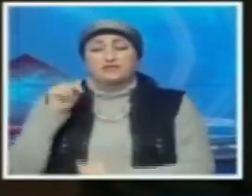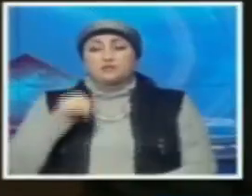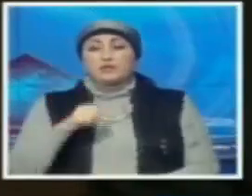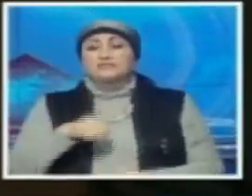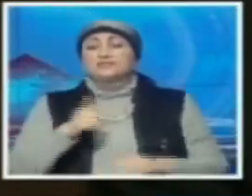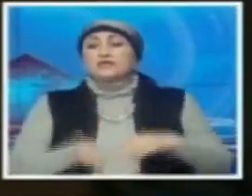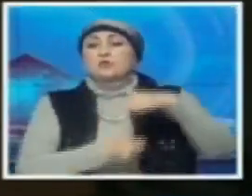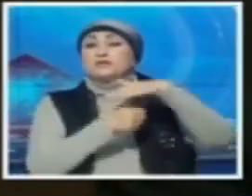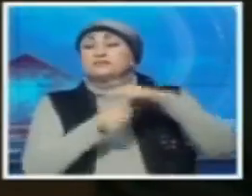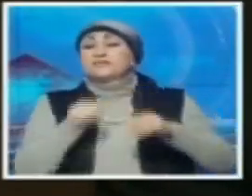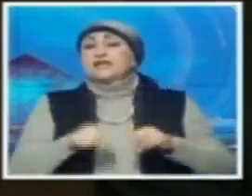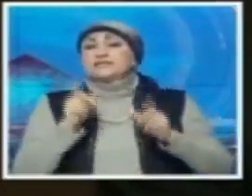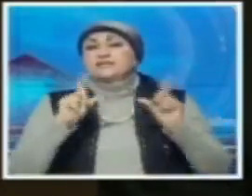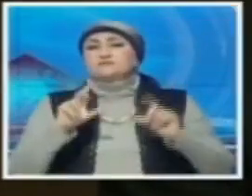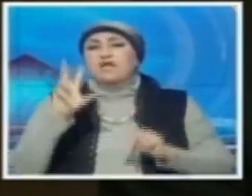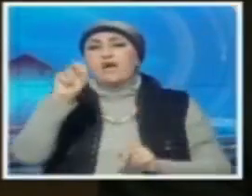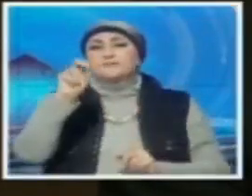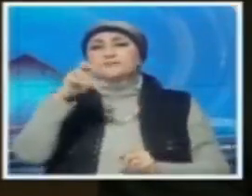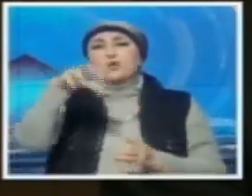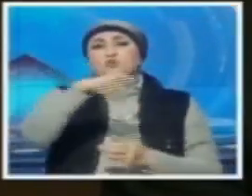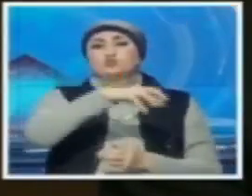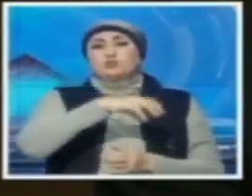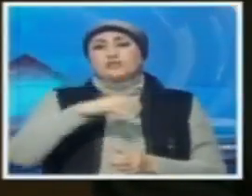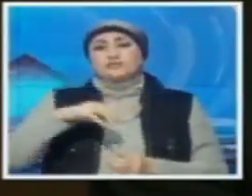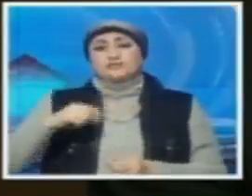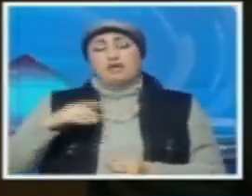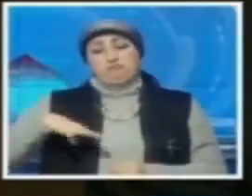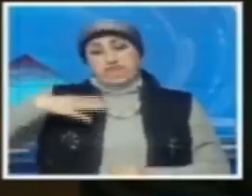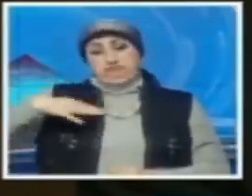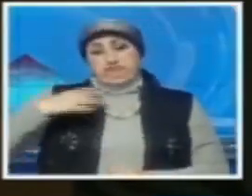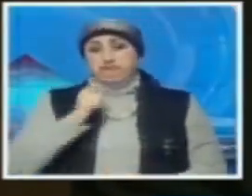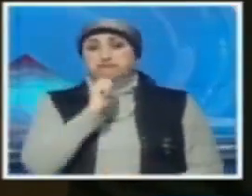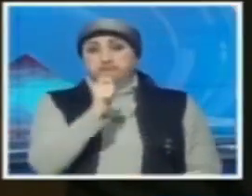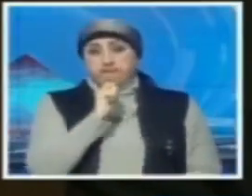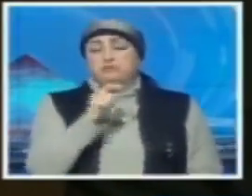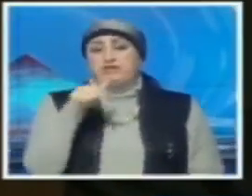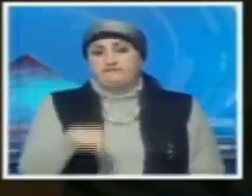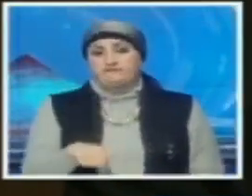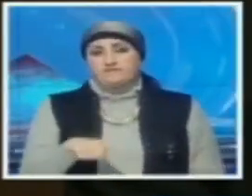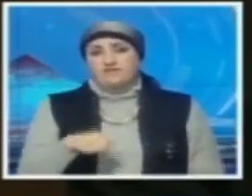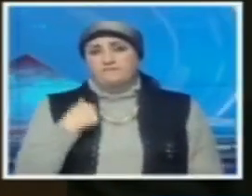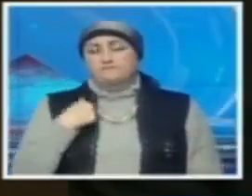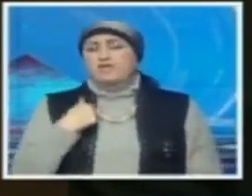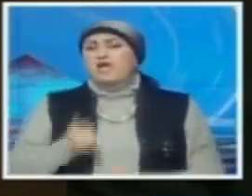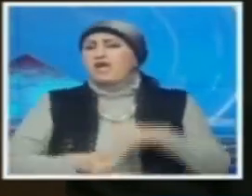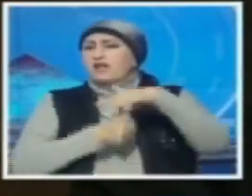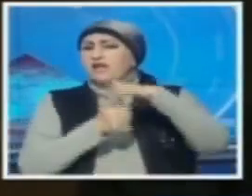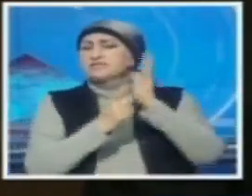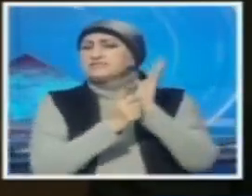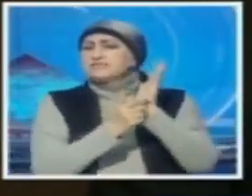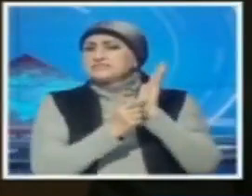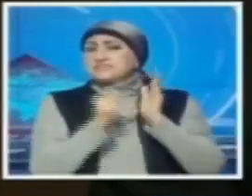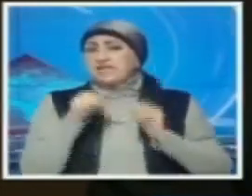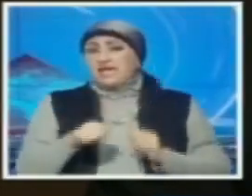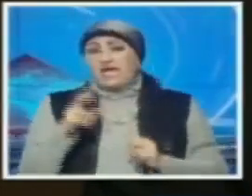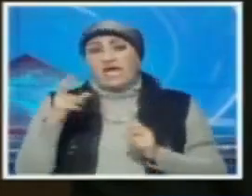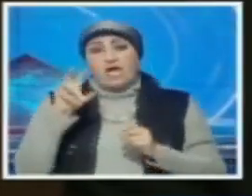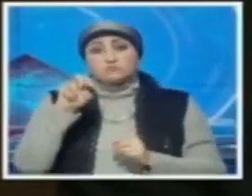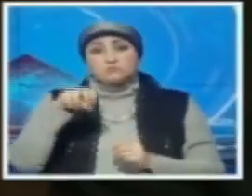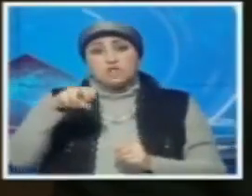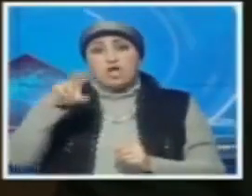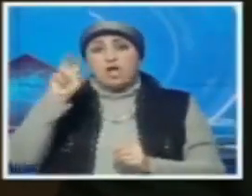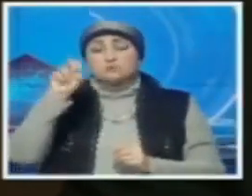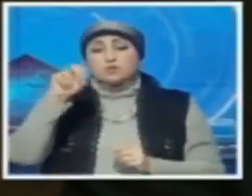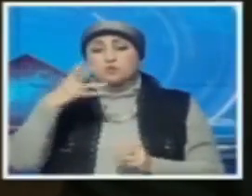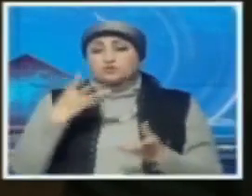تلفزيونات 25 دولة، كبار الإعلاميين في 25 دولة، رؤساء الإذاعات في 25 دولة، ده مش عدد قليل. يمكن